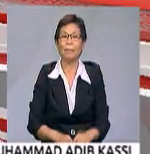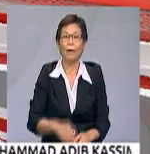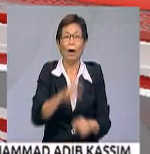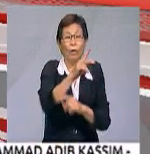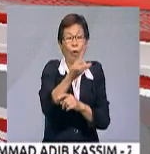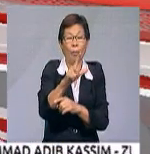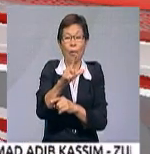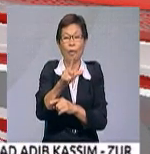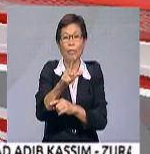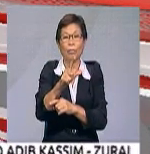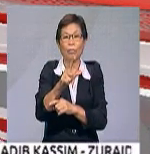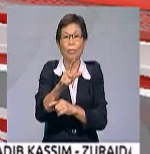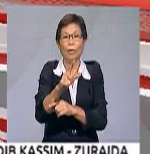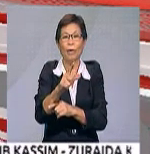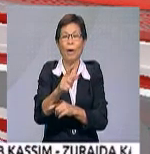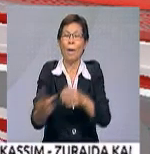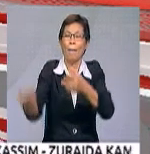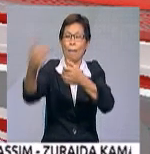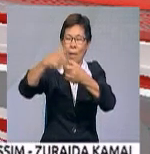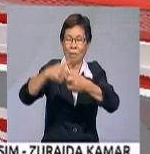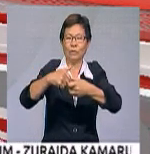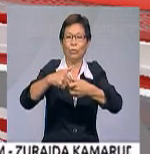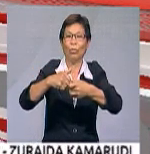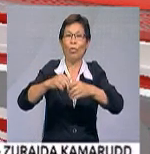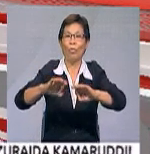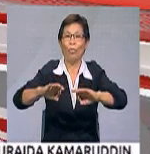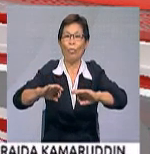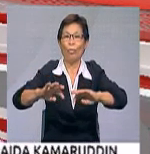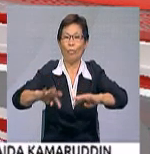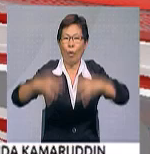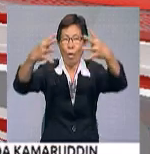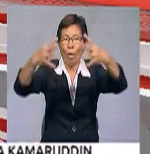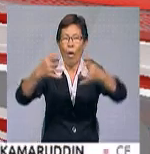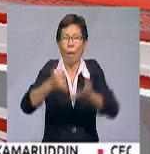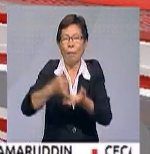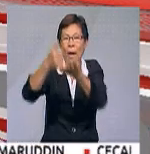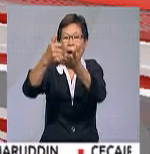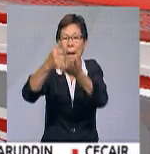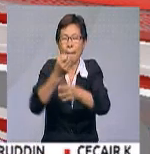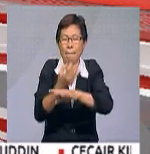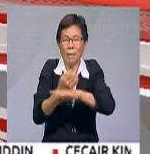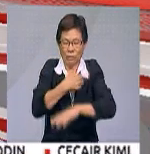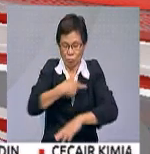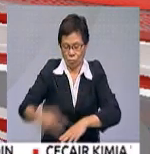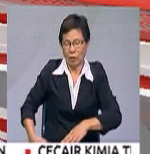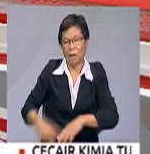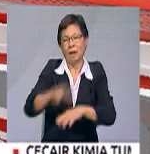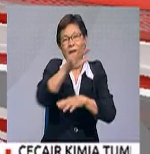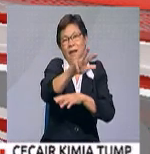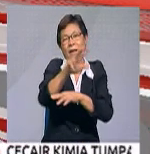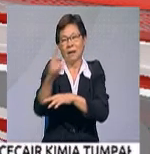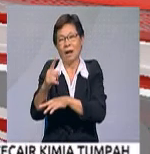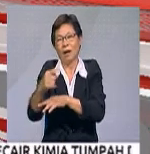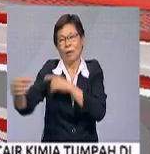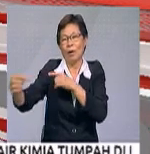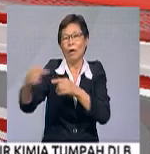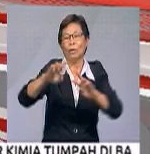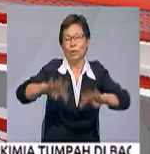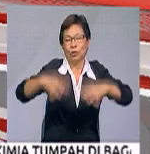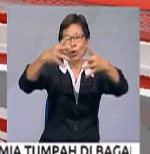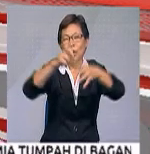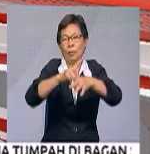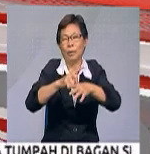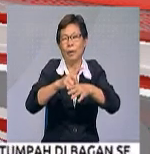Kuala Lumpur berjaya menempah tiket ke separuh akhir. Piala Emas Raja-Raja menyingkirkan Negeri 931 pada perlawanan Suku Ahli yang berlangsung di